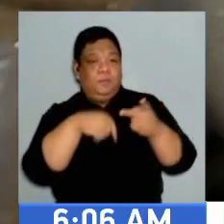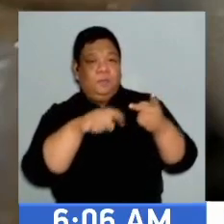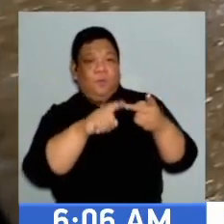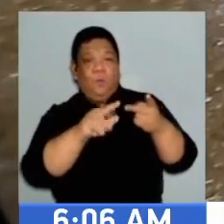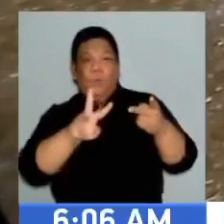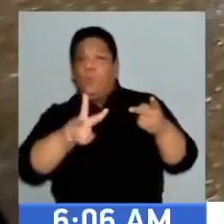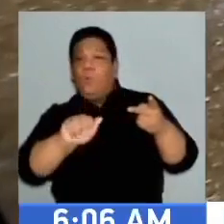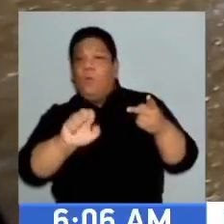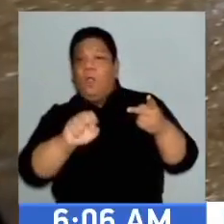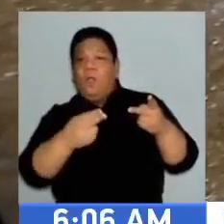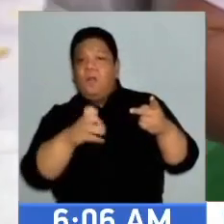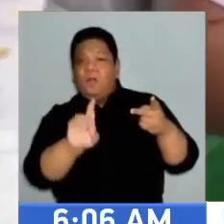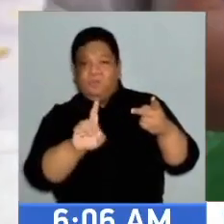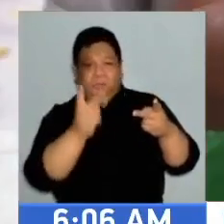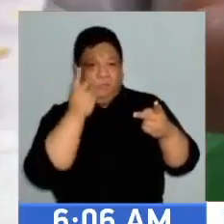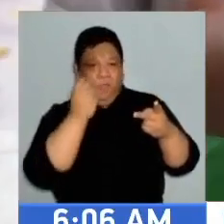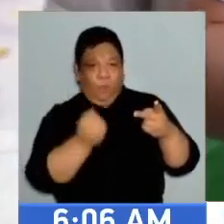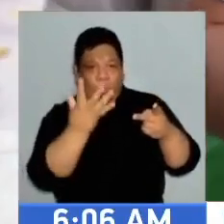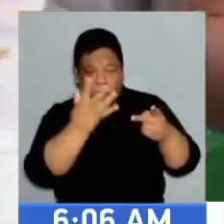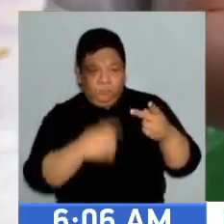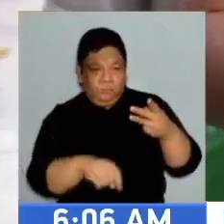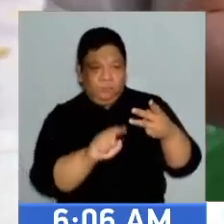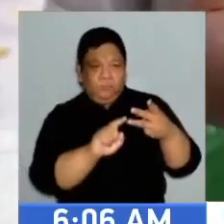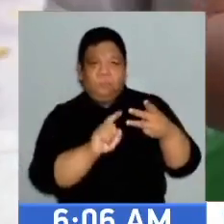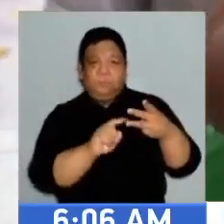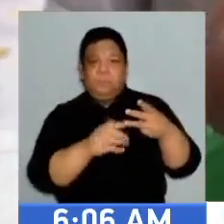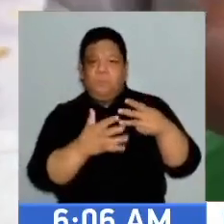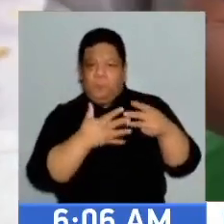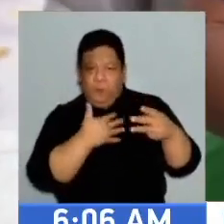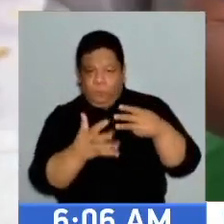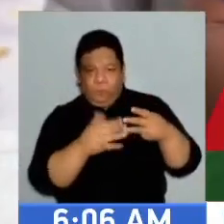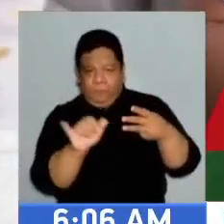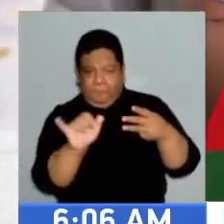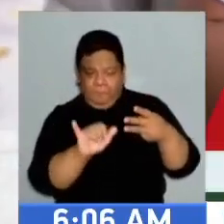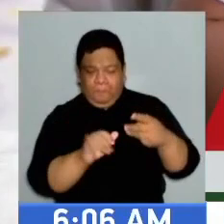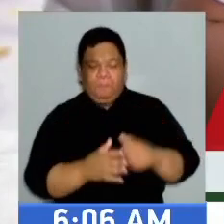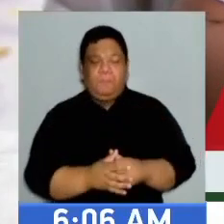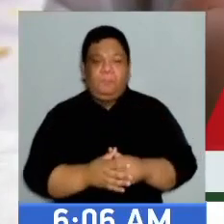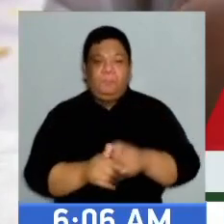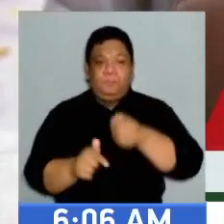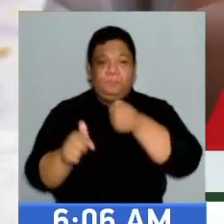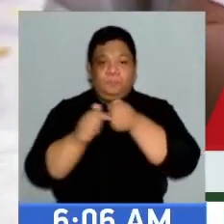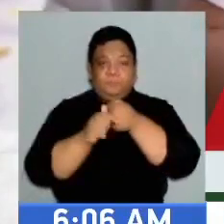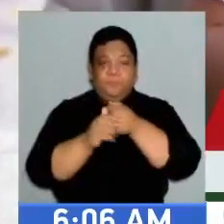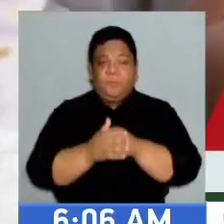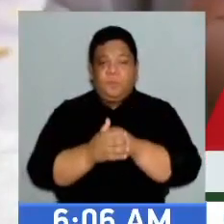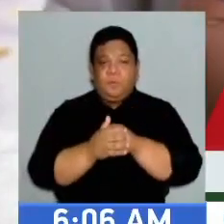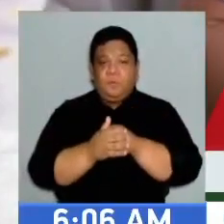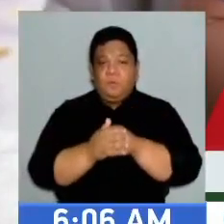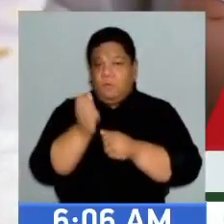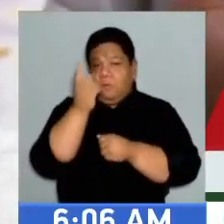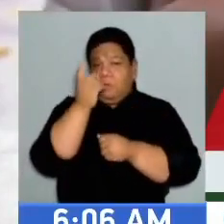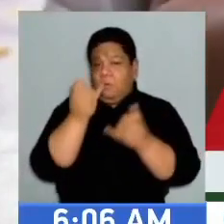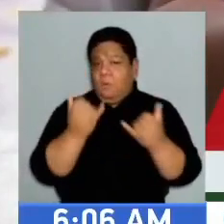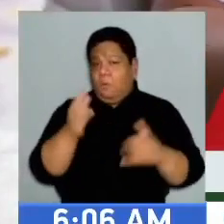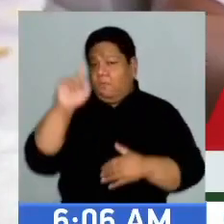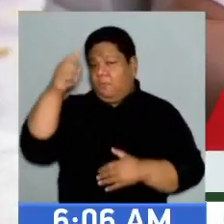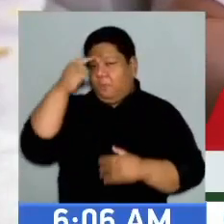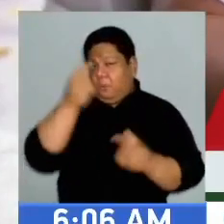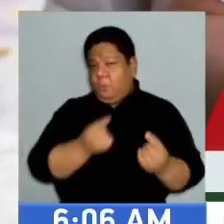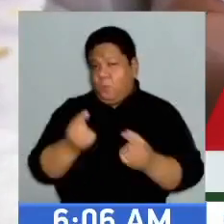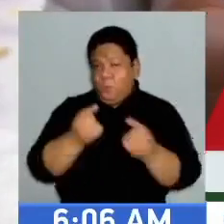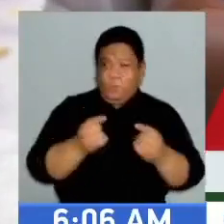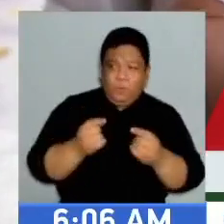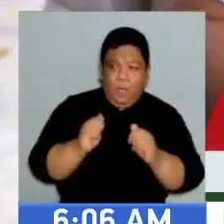washed at brown sugar sa kabila ng mga hakbang na ginagawa ng pamahalaan para mapababa ang presyo ng asukal hindi na